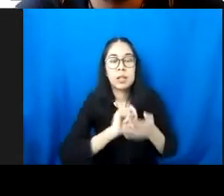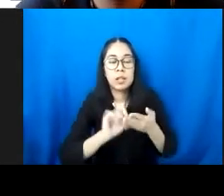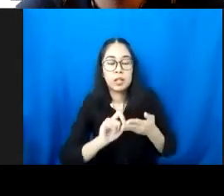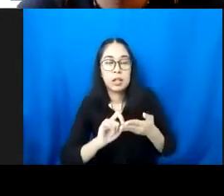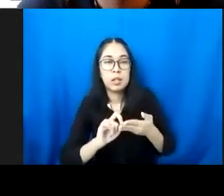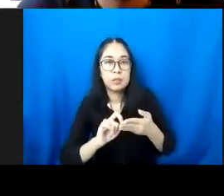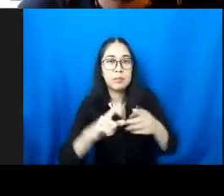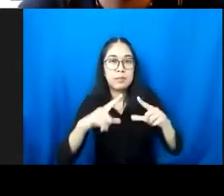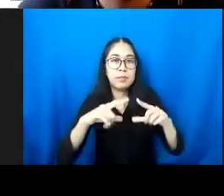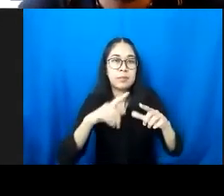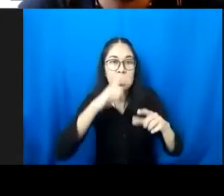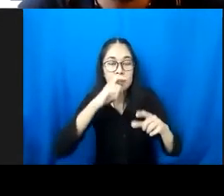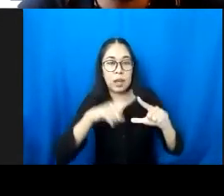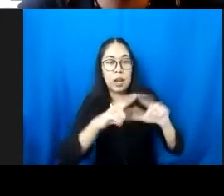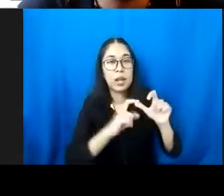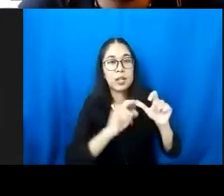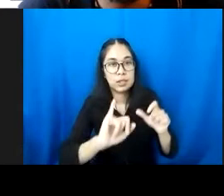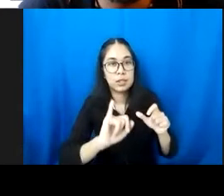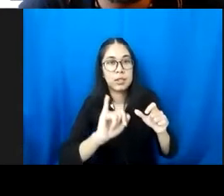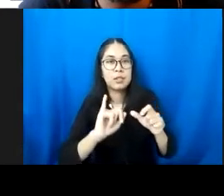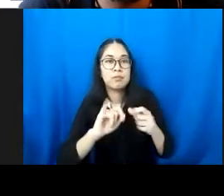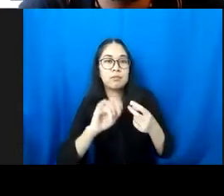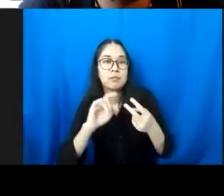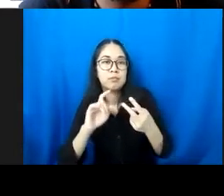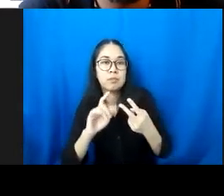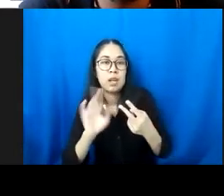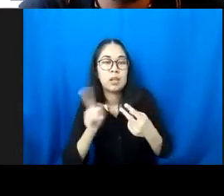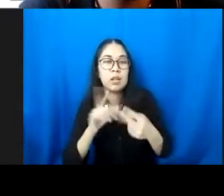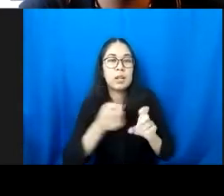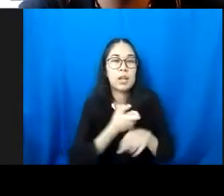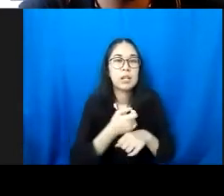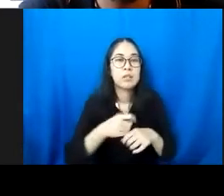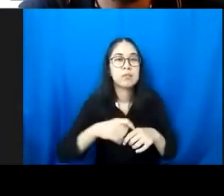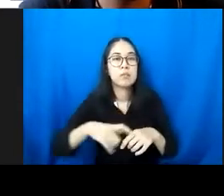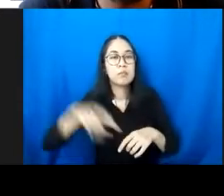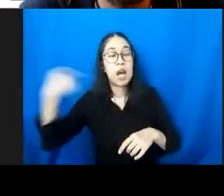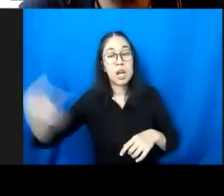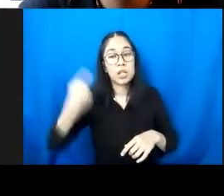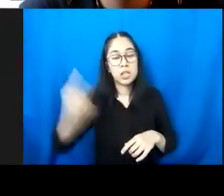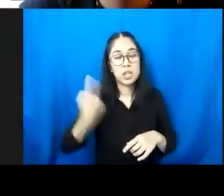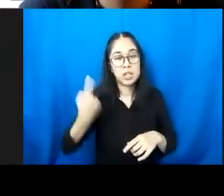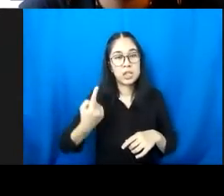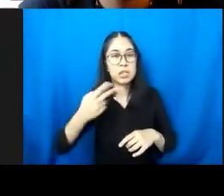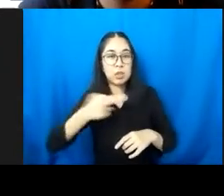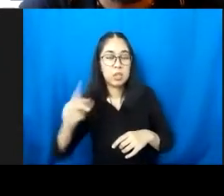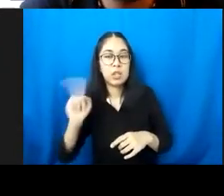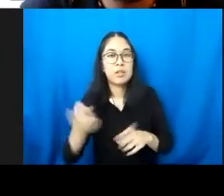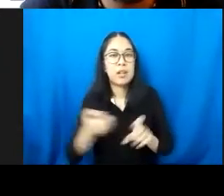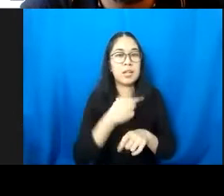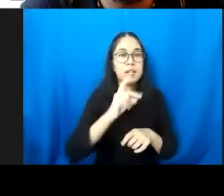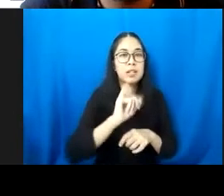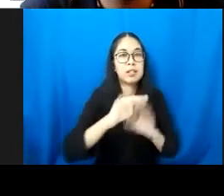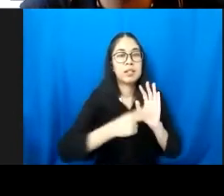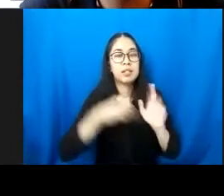ditambah-tambahin. Ditambah-tambahin itu ada 2 cerita dari selebritis Indonesia, ada cerita dari Ringo, dan kemudian